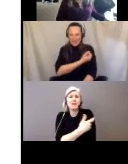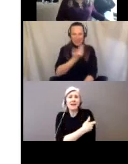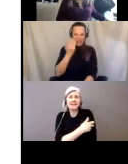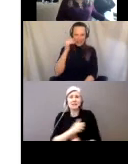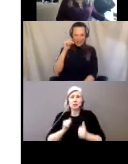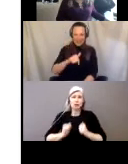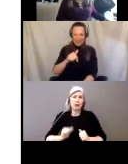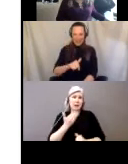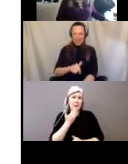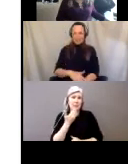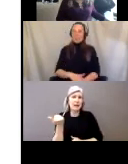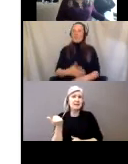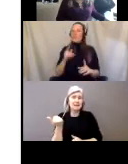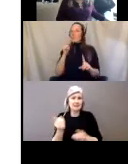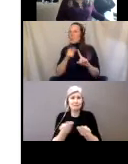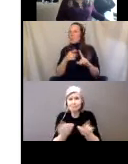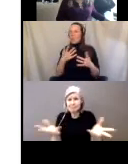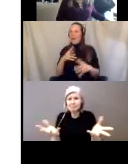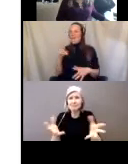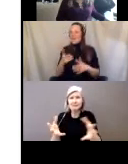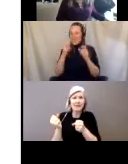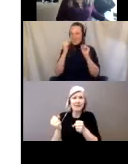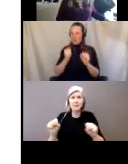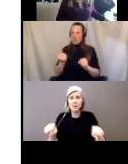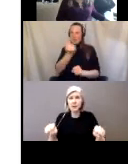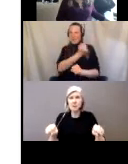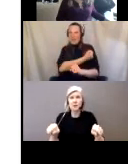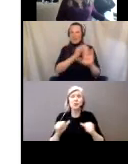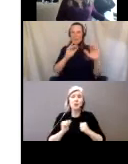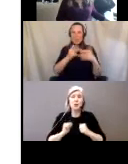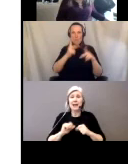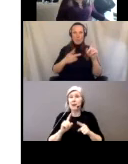Nous voulons l'administrer le plus rapidement possible à toute la population.